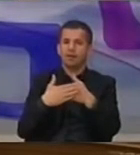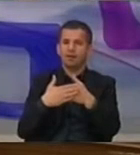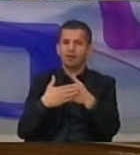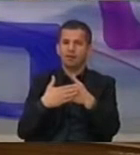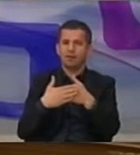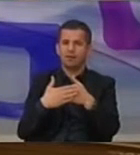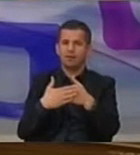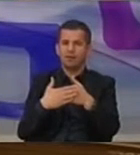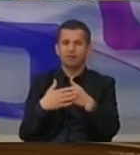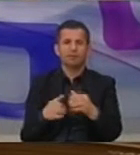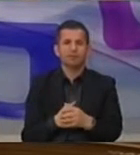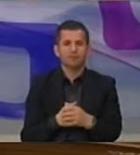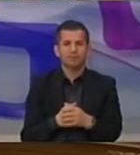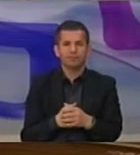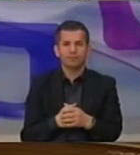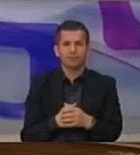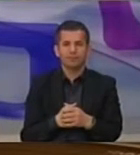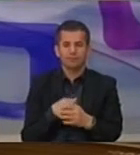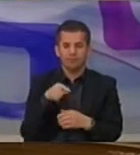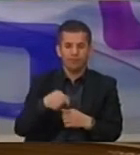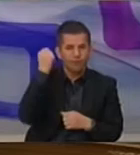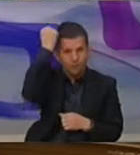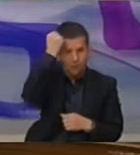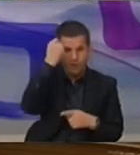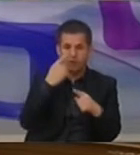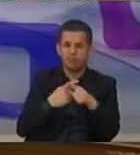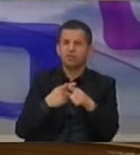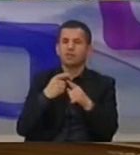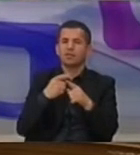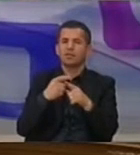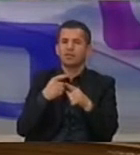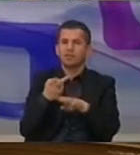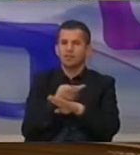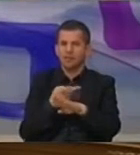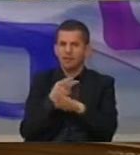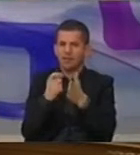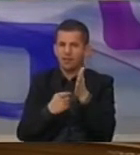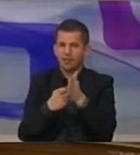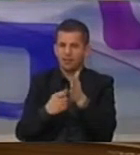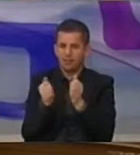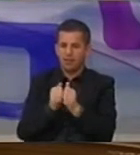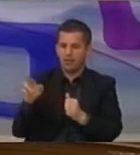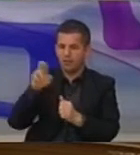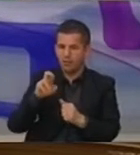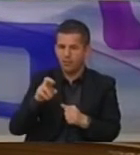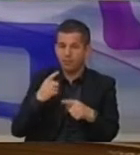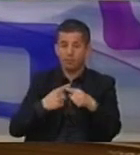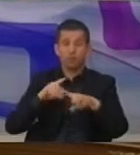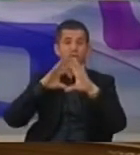substancial midis Republikës të Kosovës dhe vendeve anëtare të BE-s veç e veç dhe si